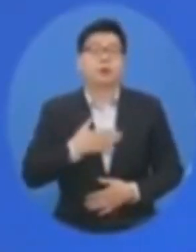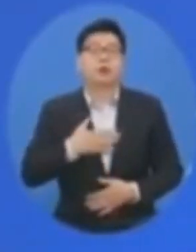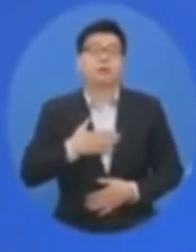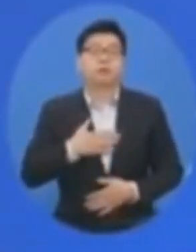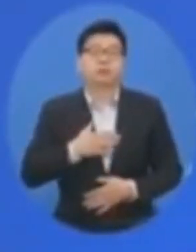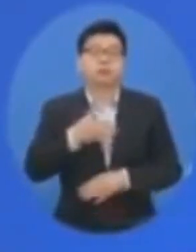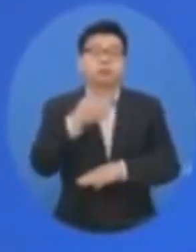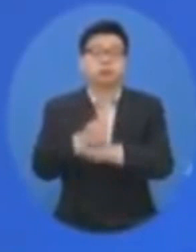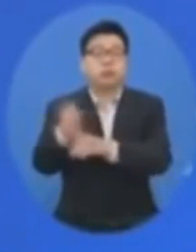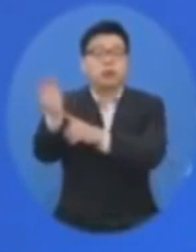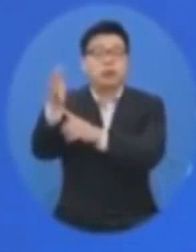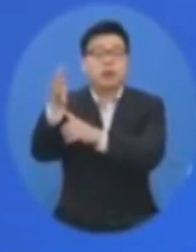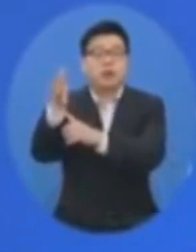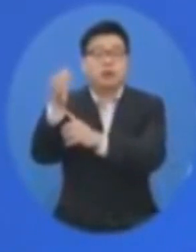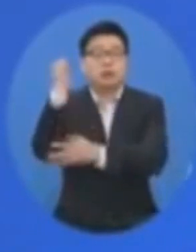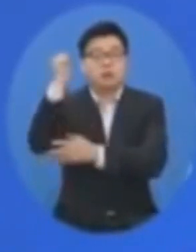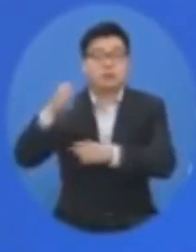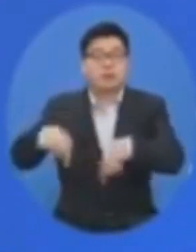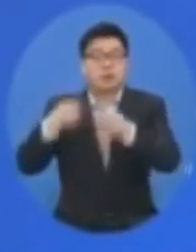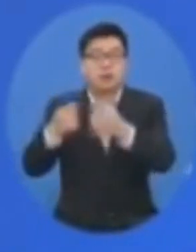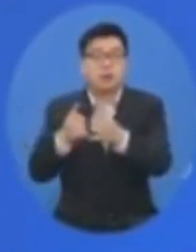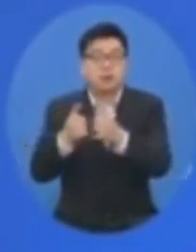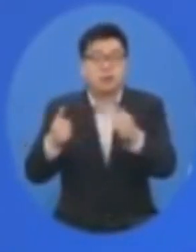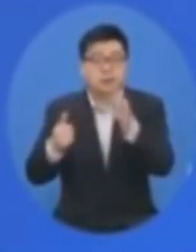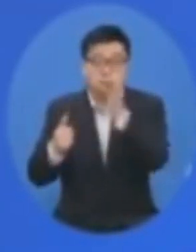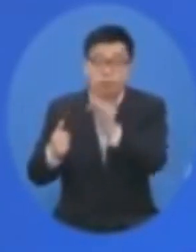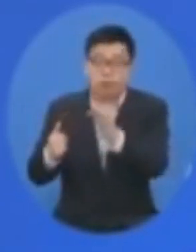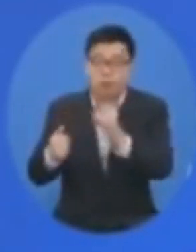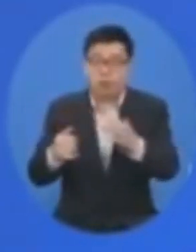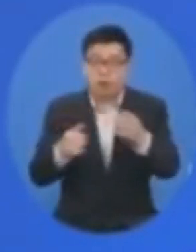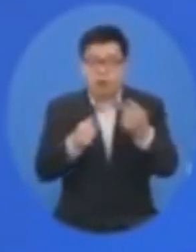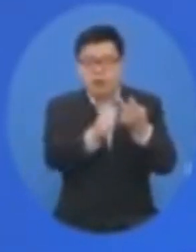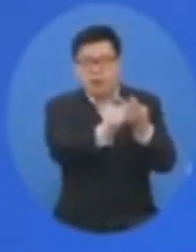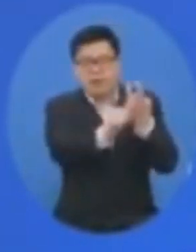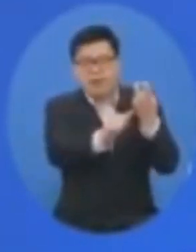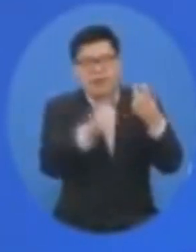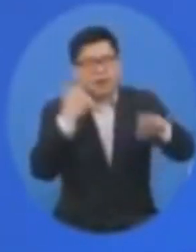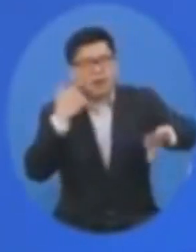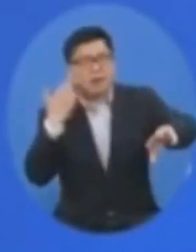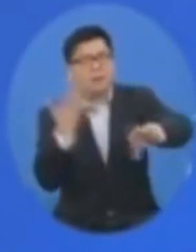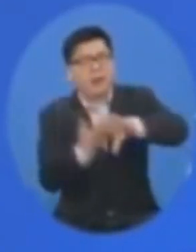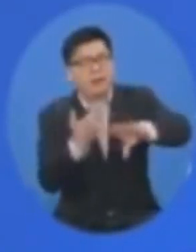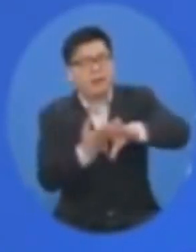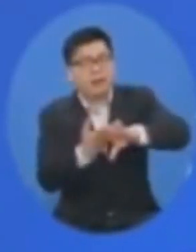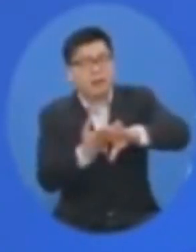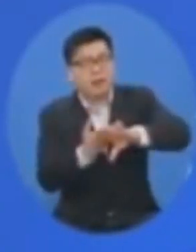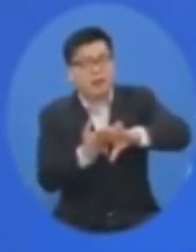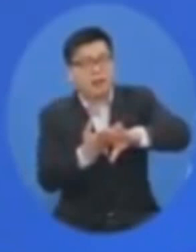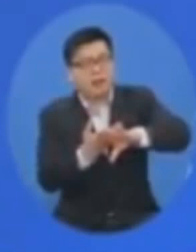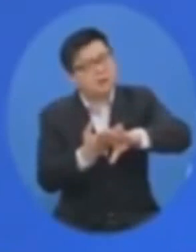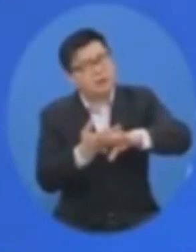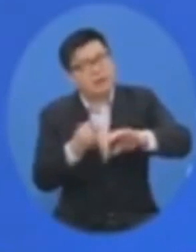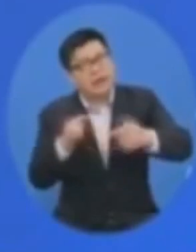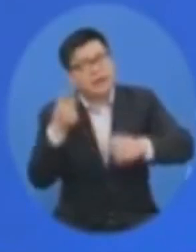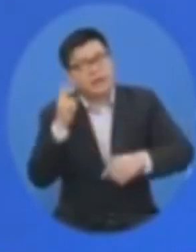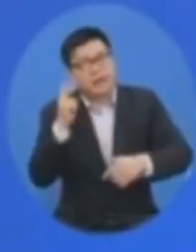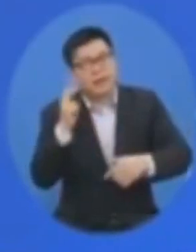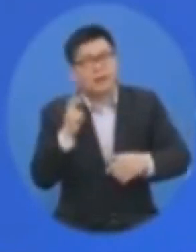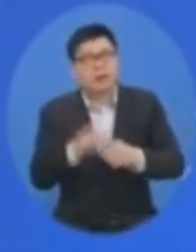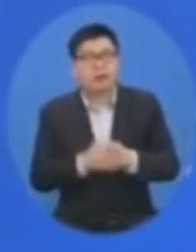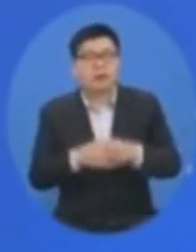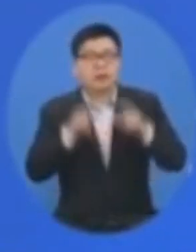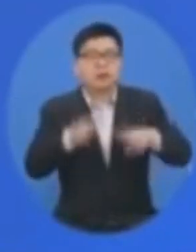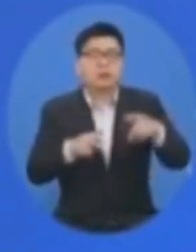태극기 집회에 참여하신 분들도 그게 꼭 그 탄핵에 반대했다 이렇게 다 보지는 않습니다. 이 나라 좌파